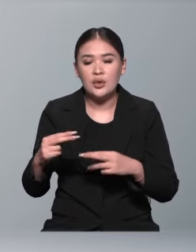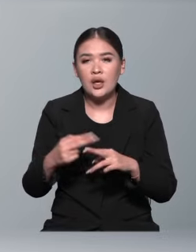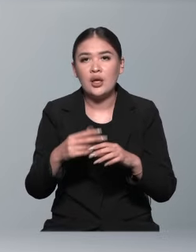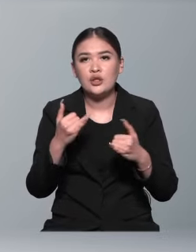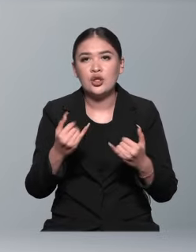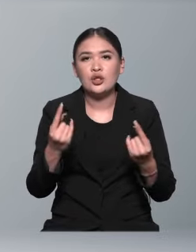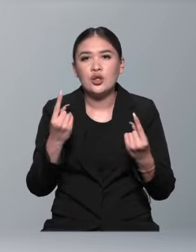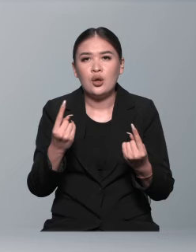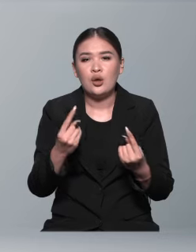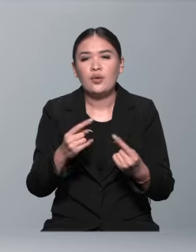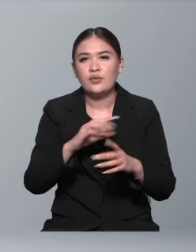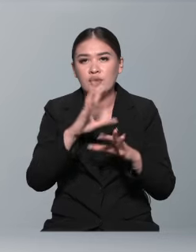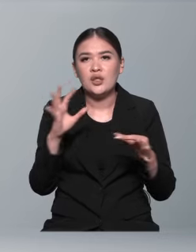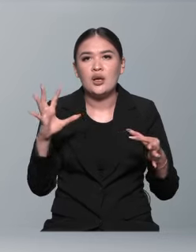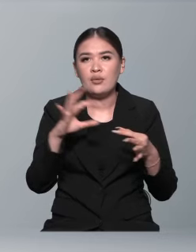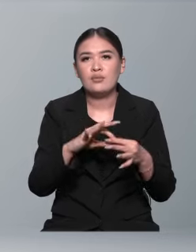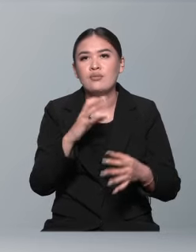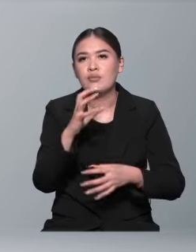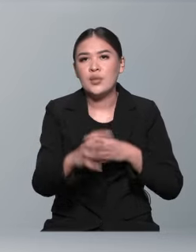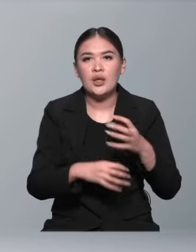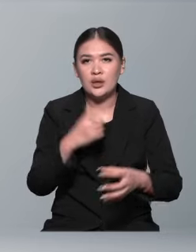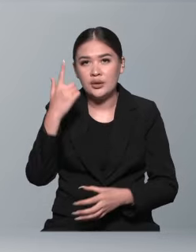с крупнейшими медиахолдингами мира.